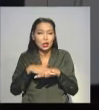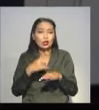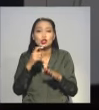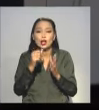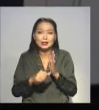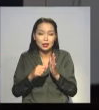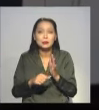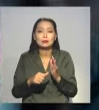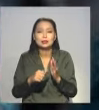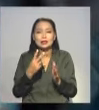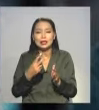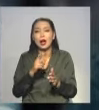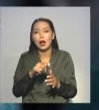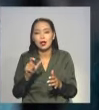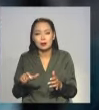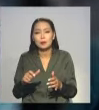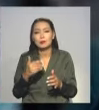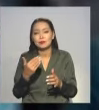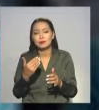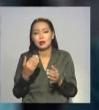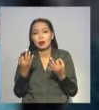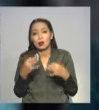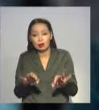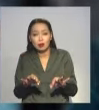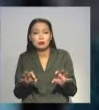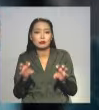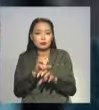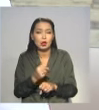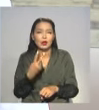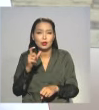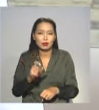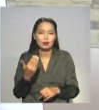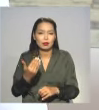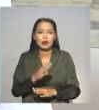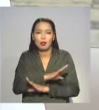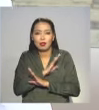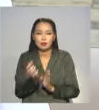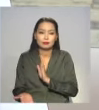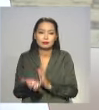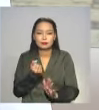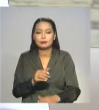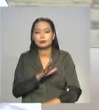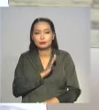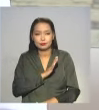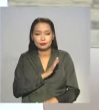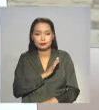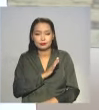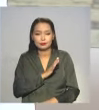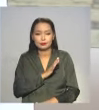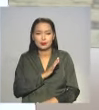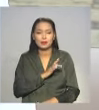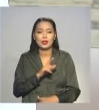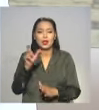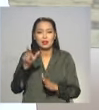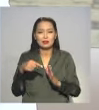162 операция туыстас донордан жасалса, 7-і ғана мәйіттік. Көп сөйлейді, мысалы, қан толы сай келсе болды, донор